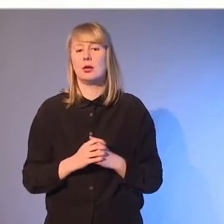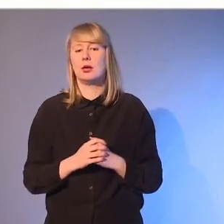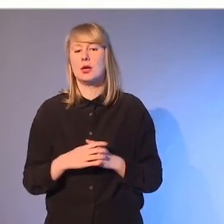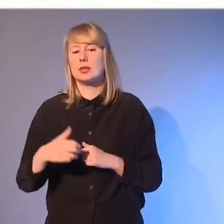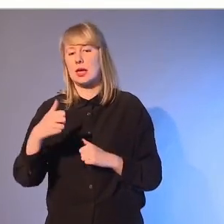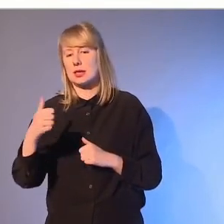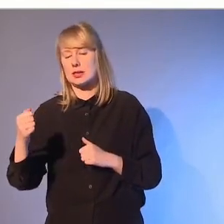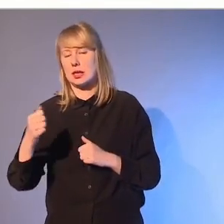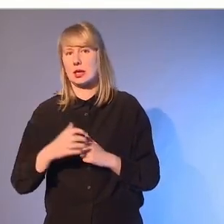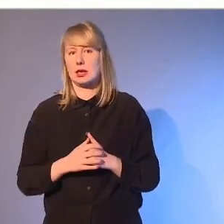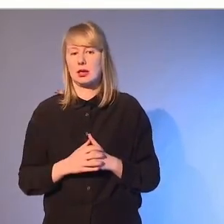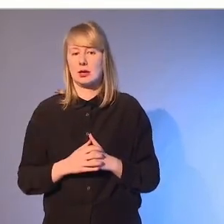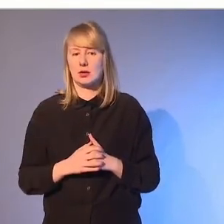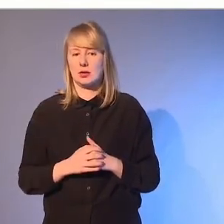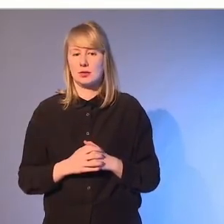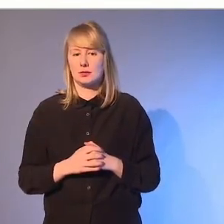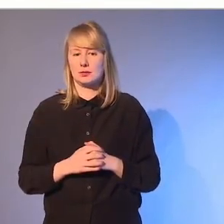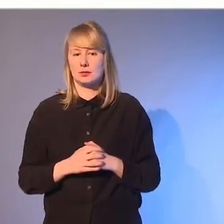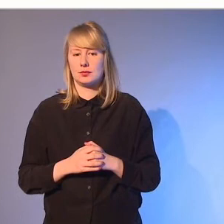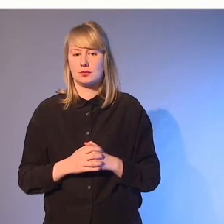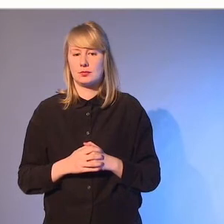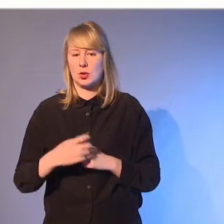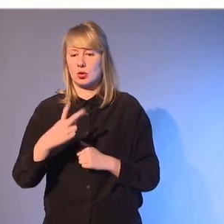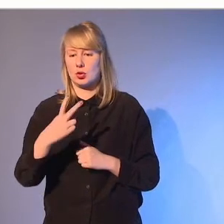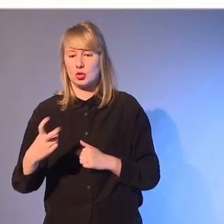her da. Så ble det 20 over dit,